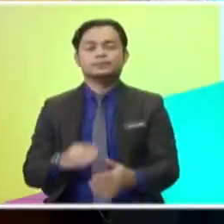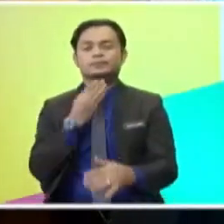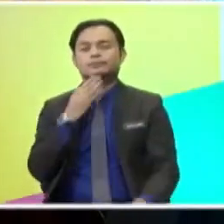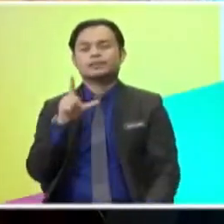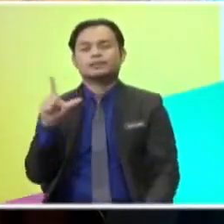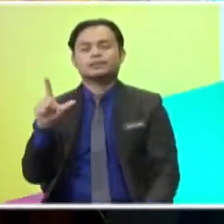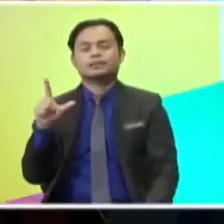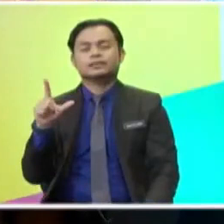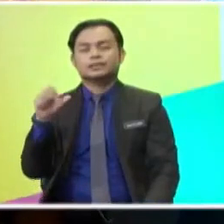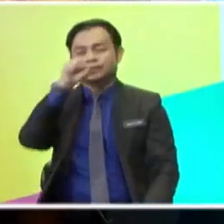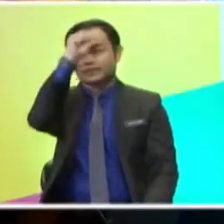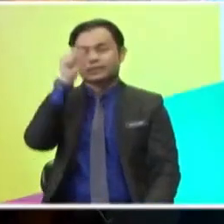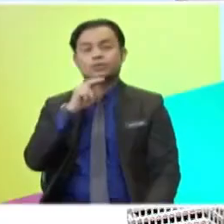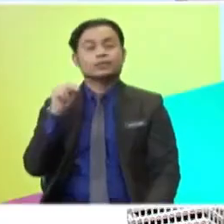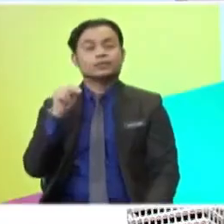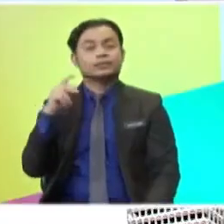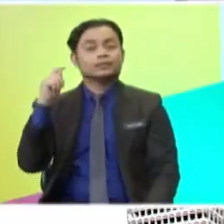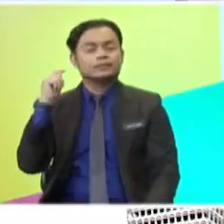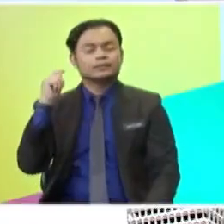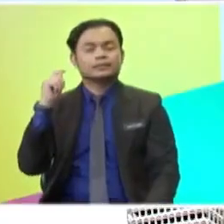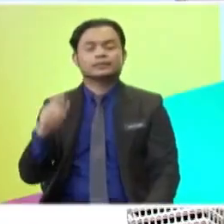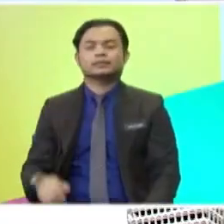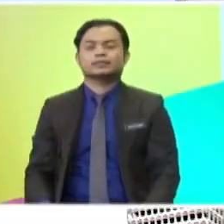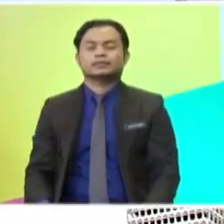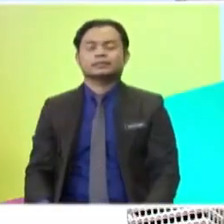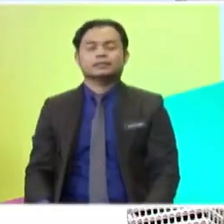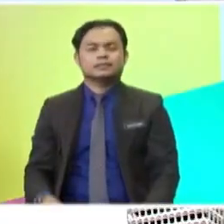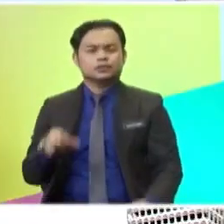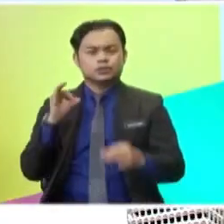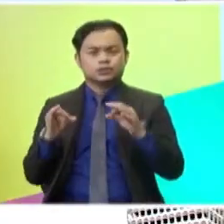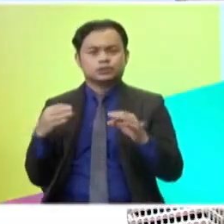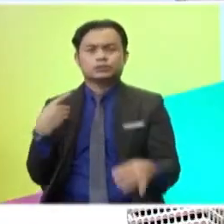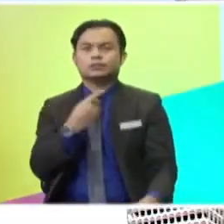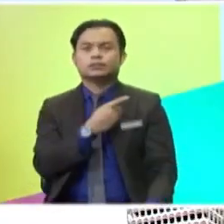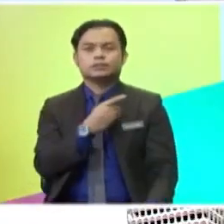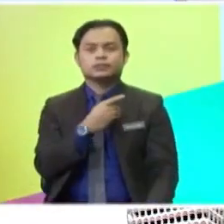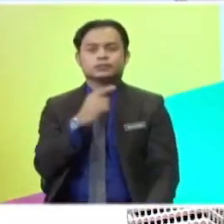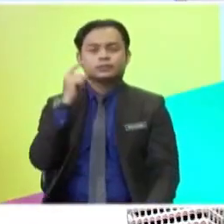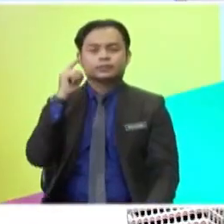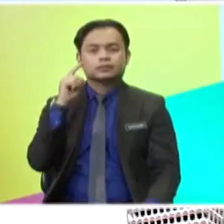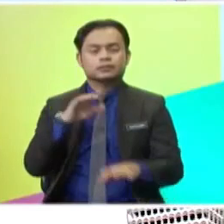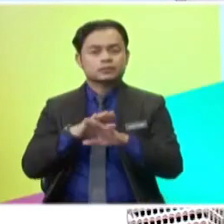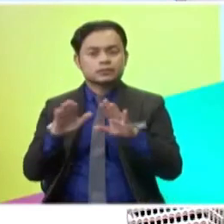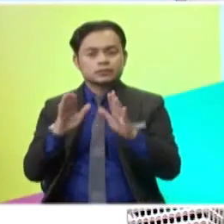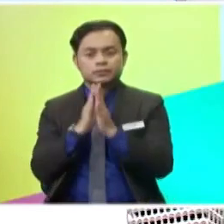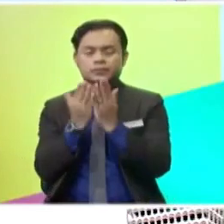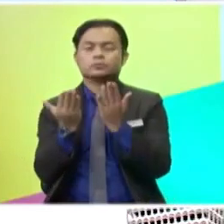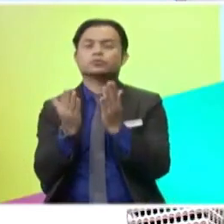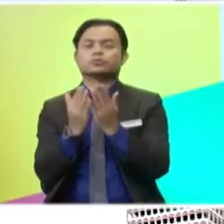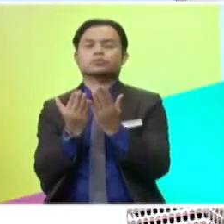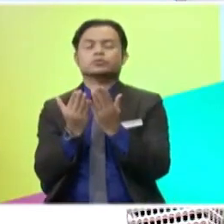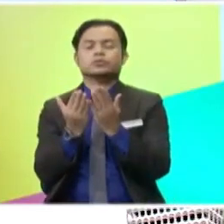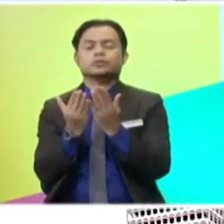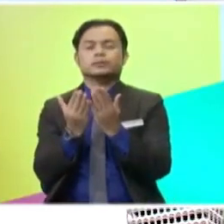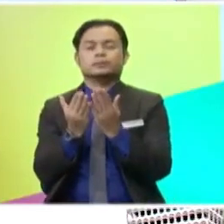saya mencabar sebenarnya. Sebab kalau kita tak baca buku, soalan itu mungkin akan mengelirukan. Sebab soalan ini biasa saya tanyakan pada